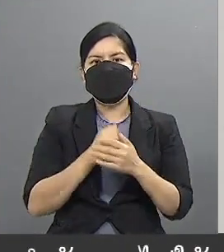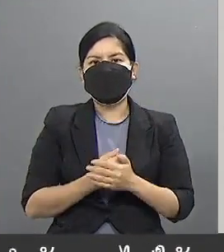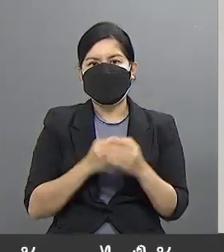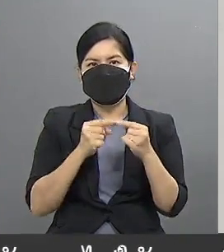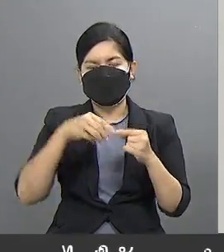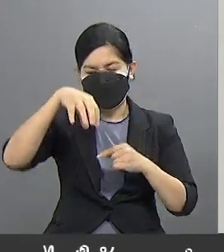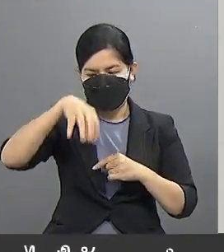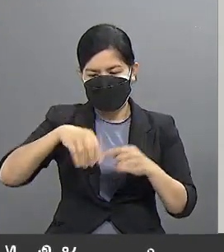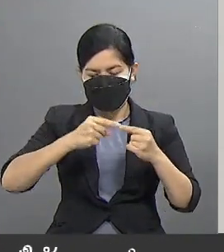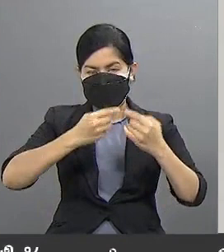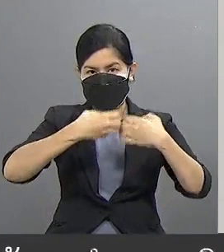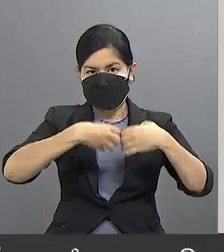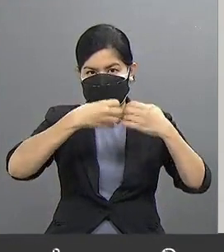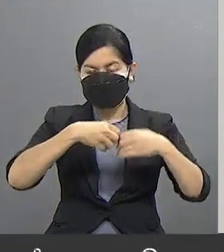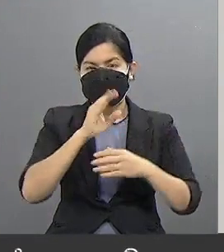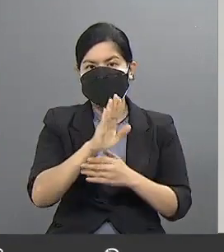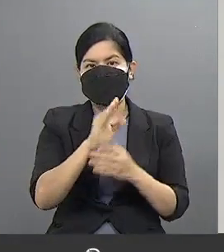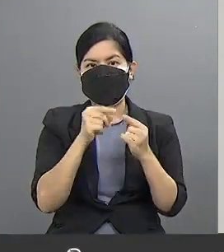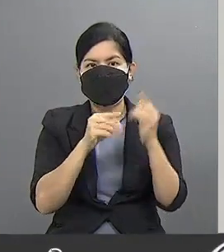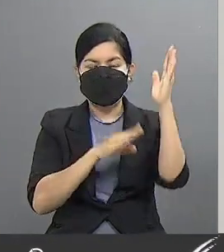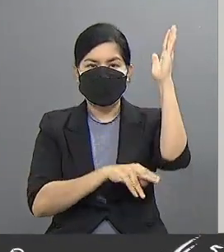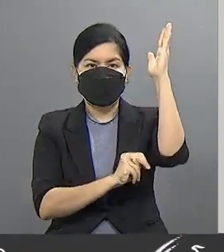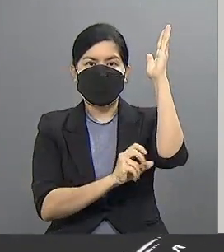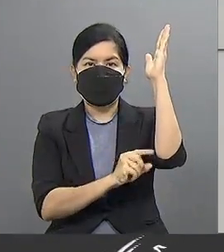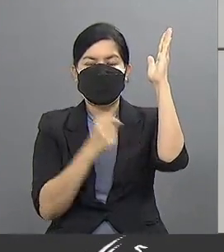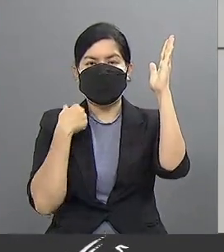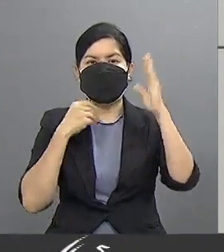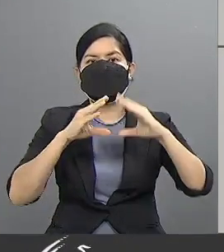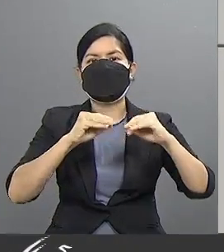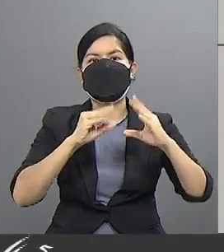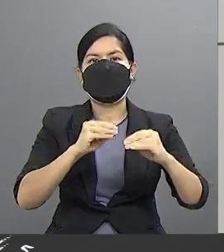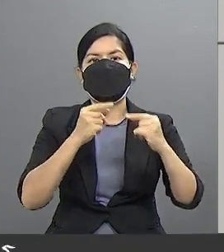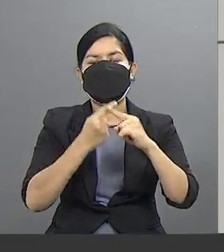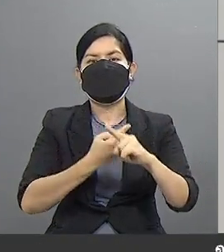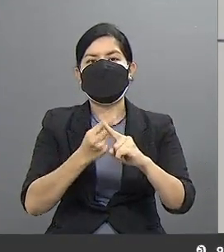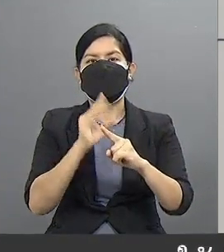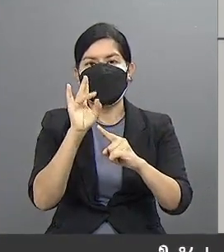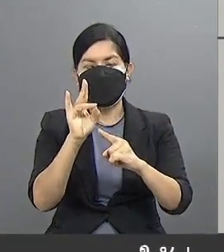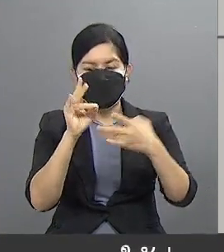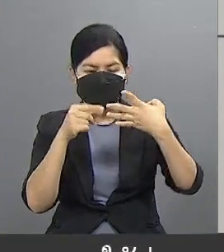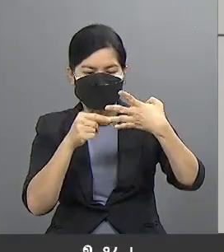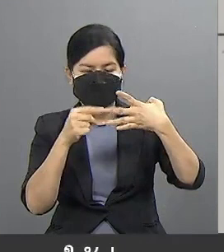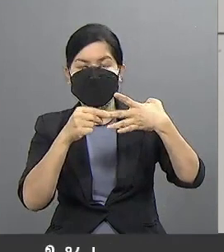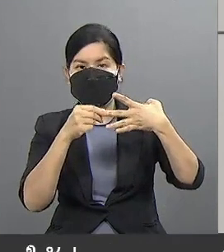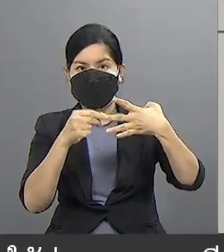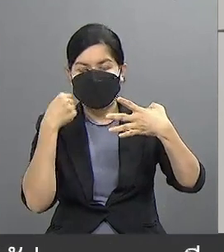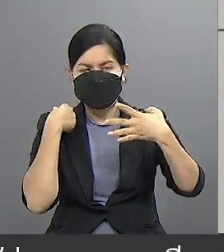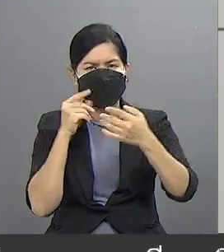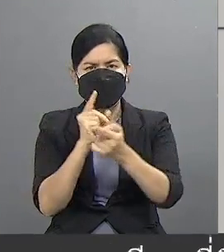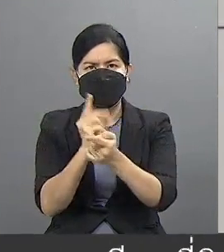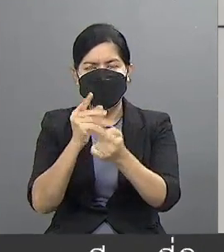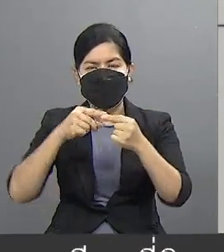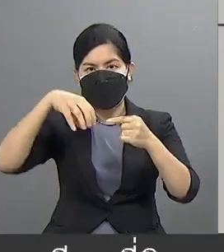มจังหวัดนครศรีธรรมราชที่มีการประชุมเมื่อกลางเดือนมิถุนายนที่ผ่านมาซึ่งไม่พบว่าโรงงานไม้แปรรูปในอำเภอบ